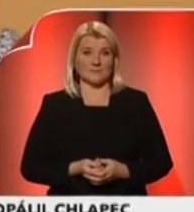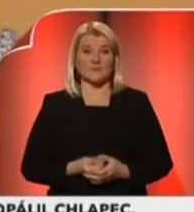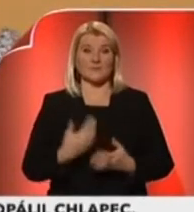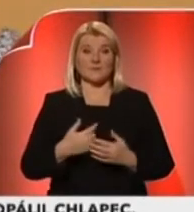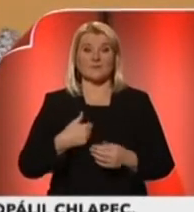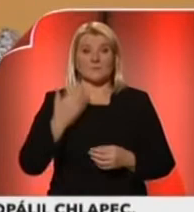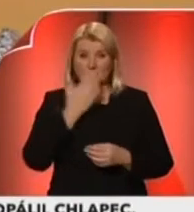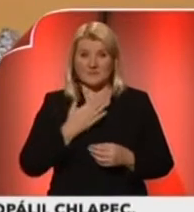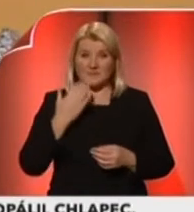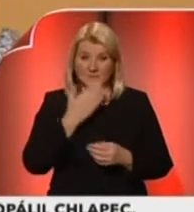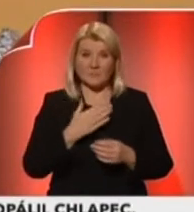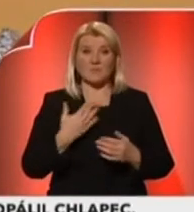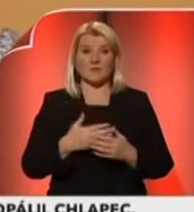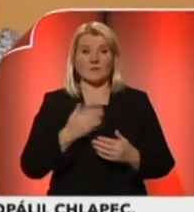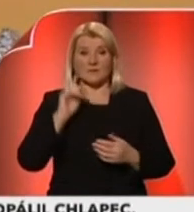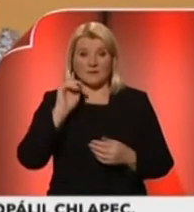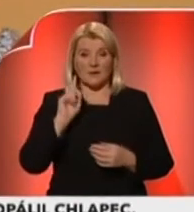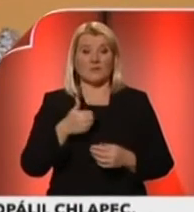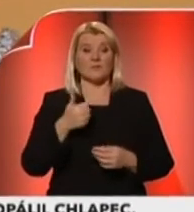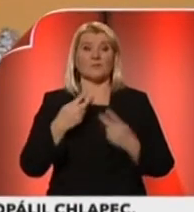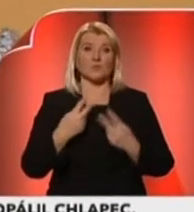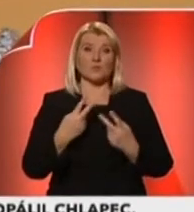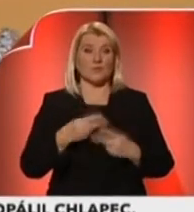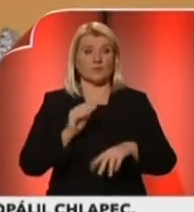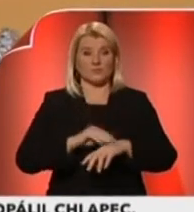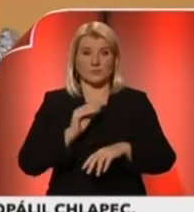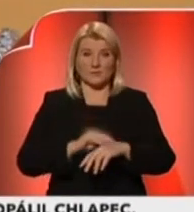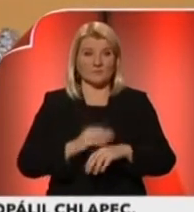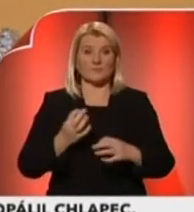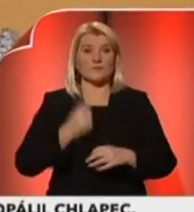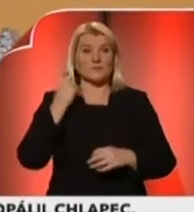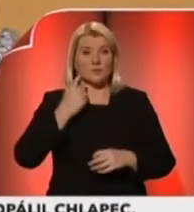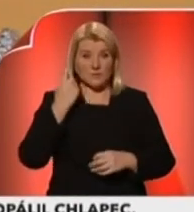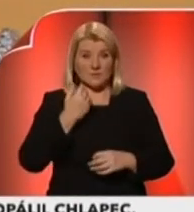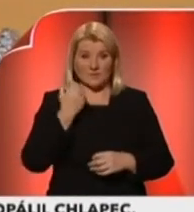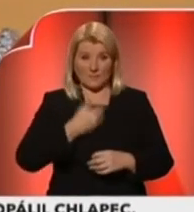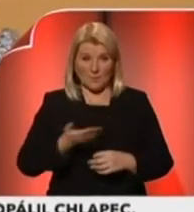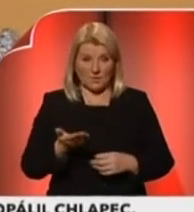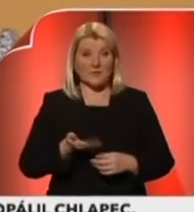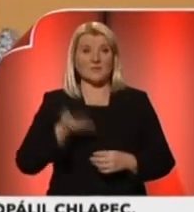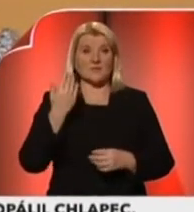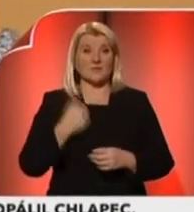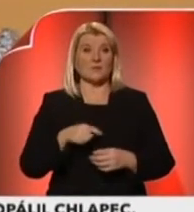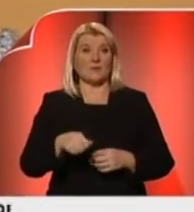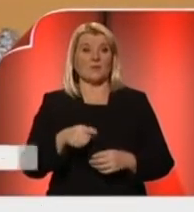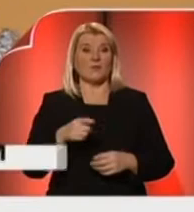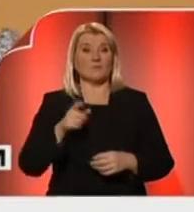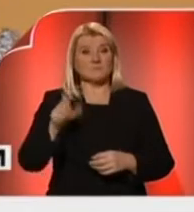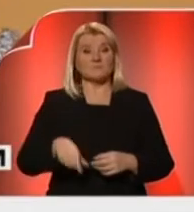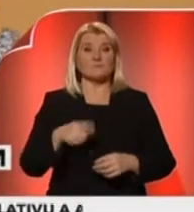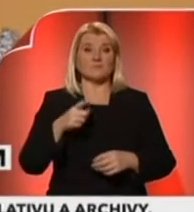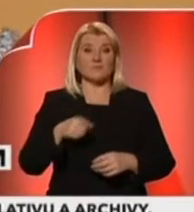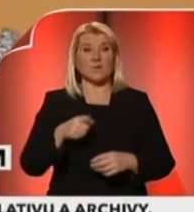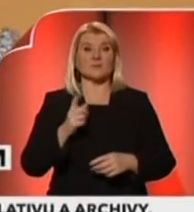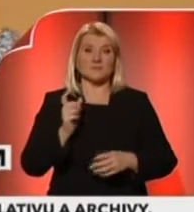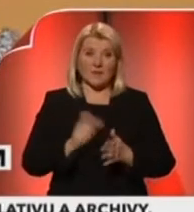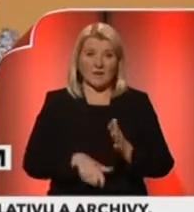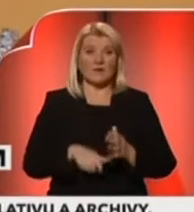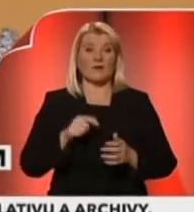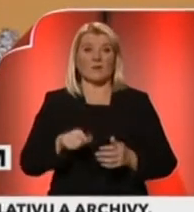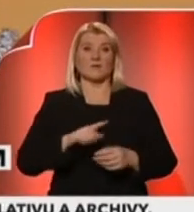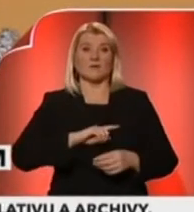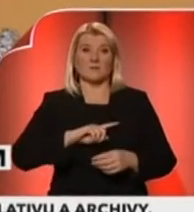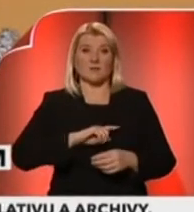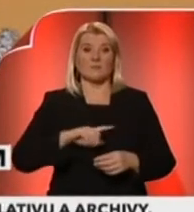Tak já si myslím, že především je nutno říct, že sociální demokracie byla tou politickou stranou, která na